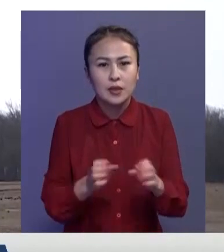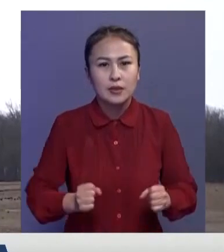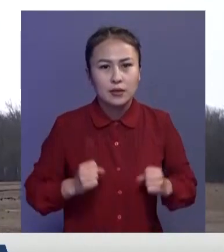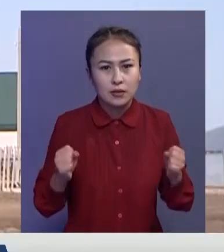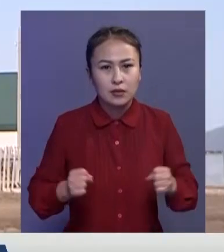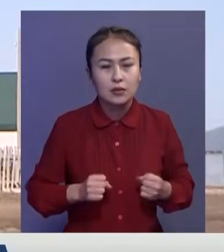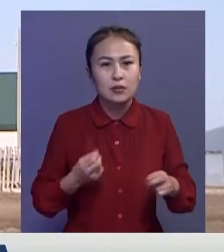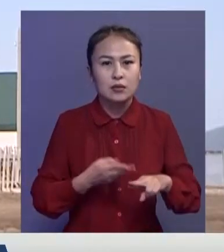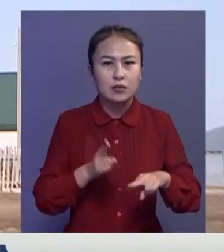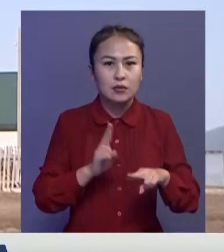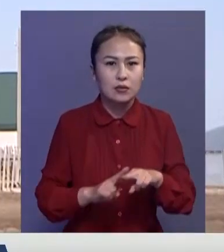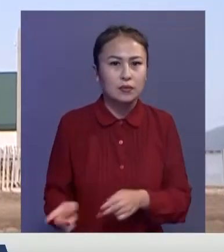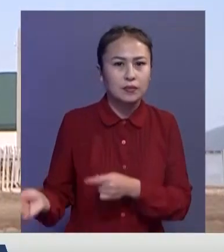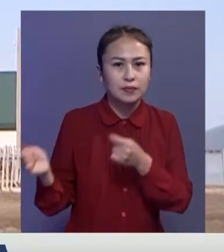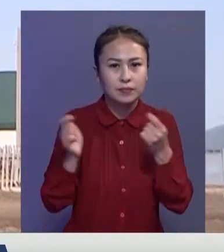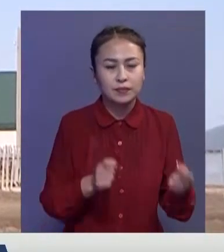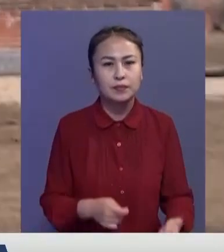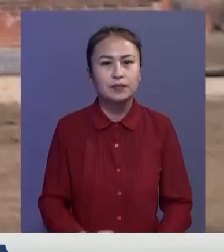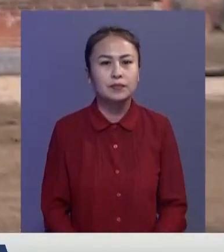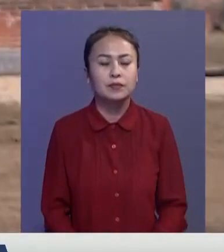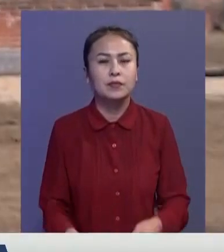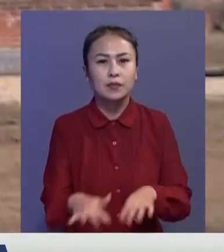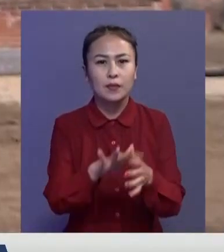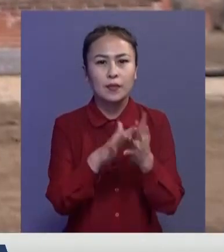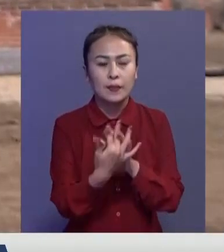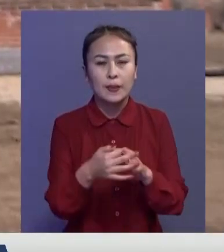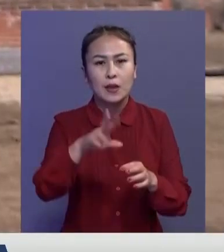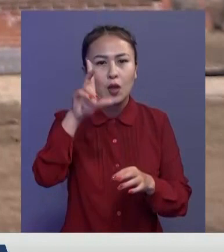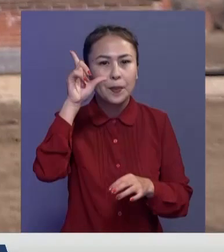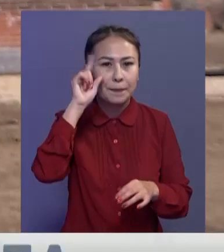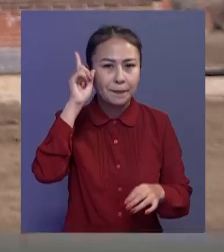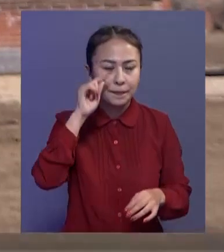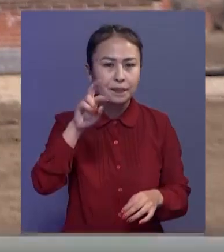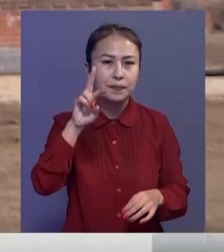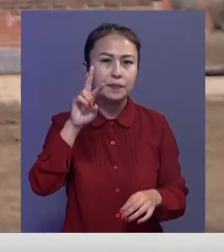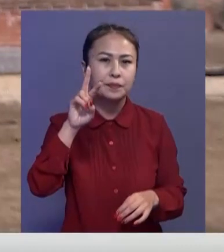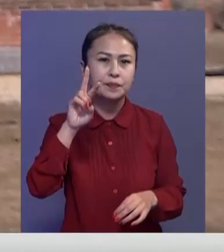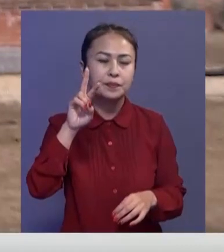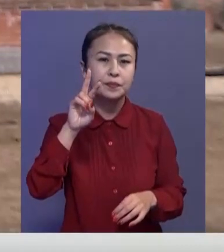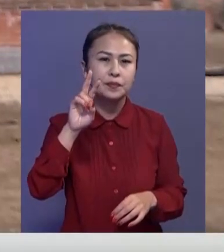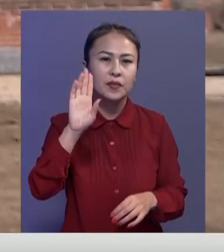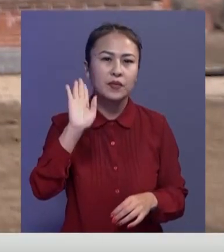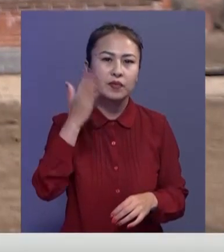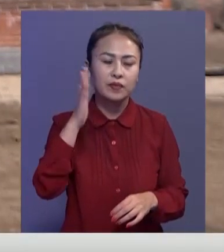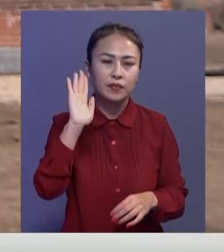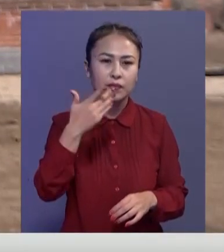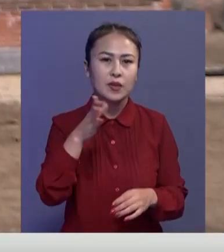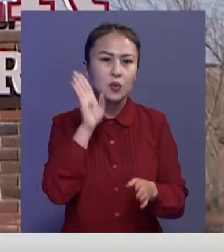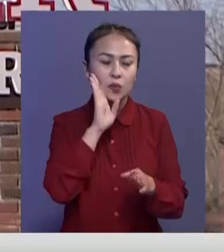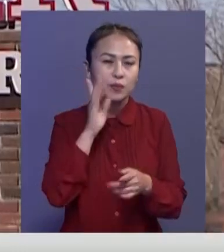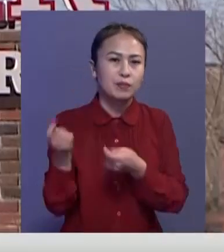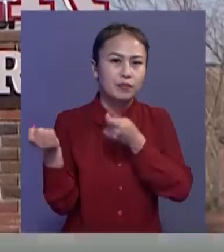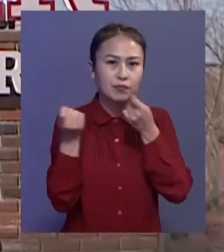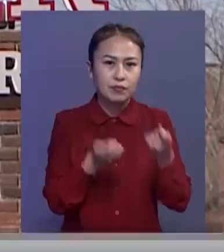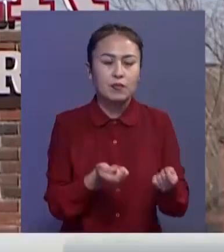ауылға осы суды сырттан алдырады. Ауылымызға дүйсенбі-сейсенбі күндері су таситын көлік арқылы су жеткізіліп тұрады.